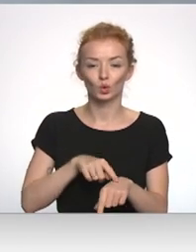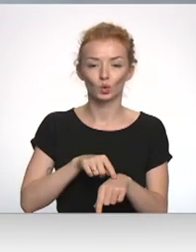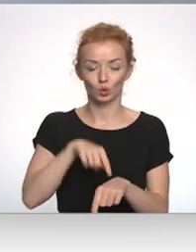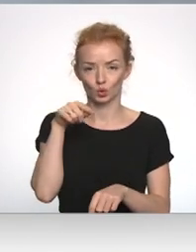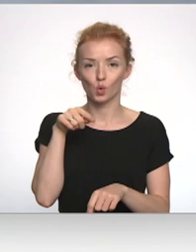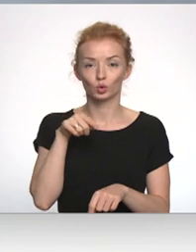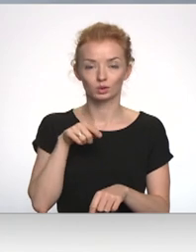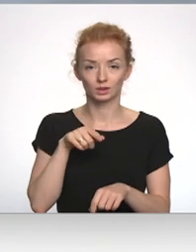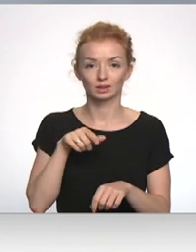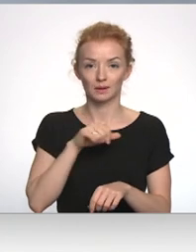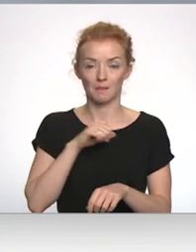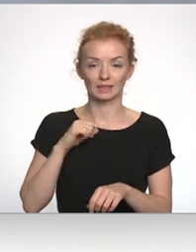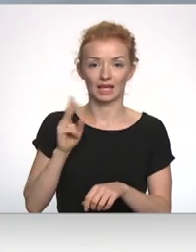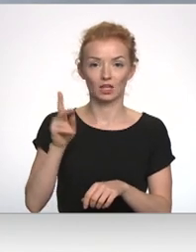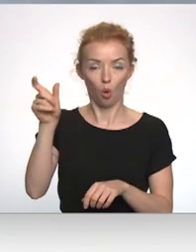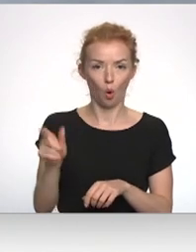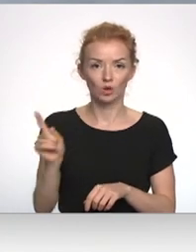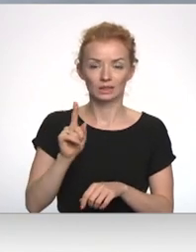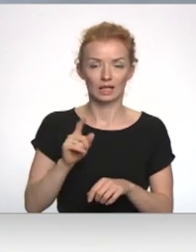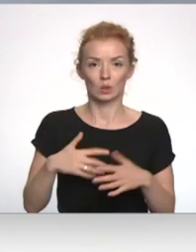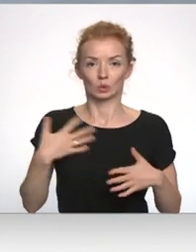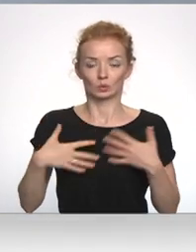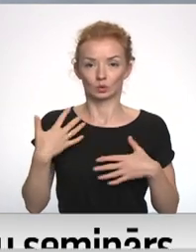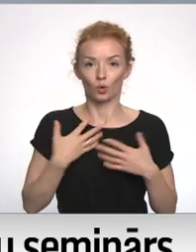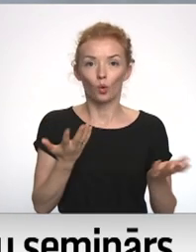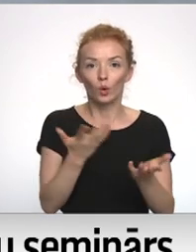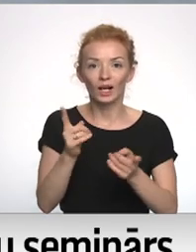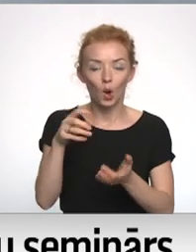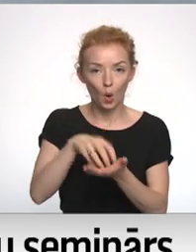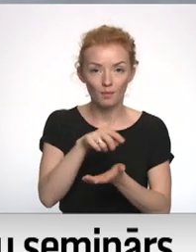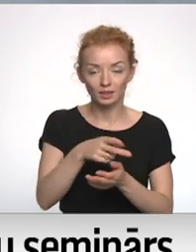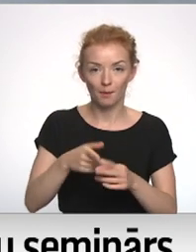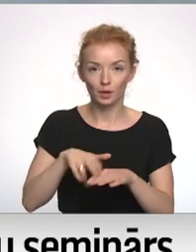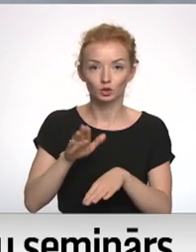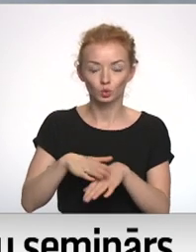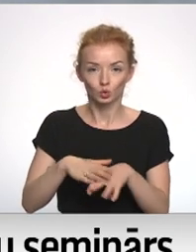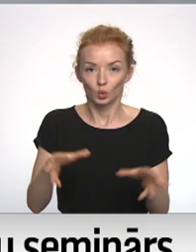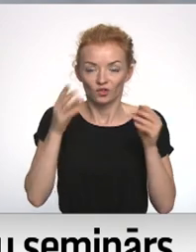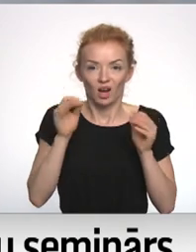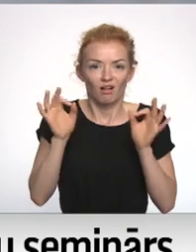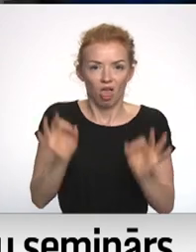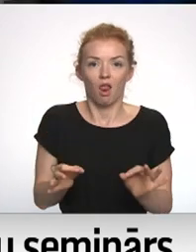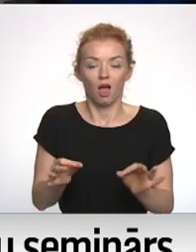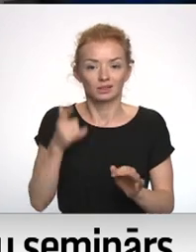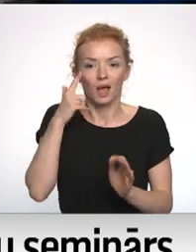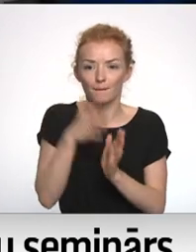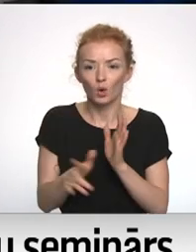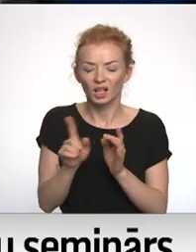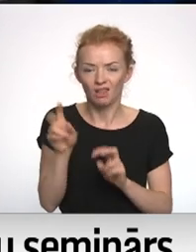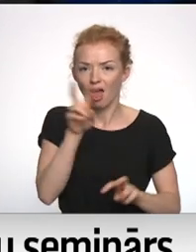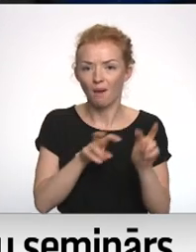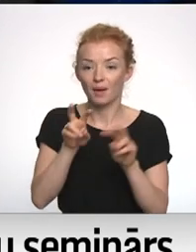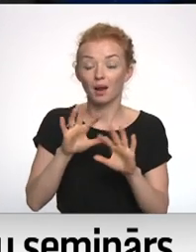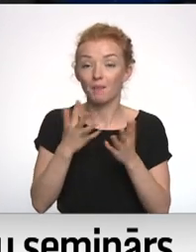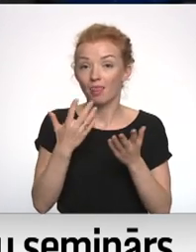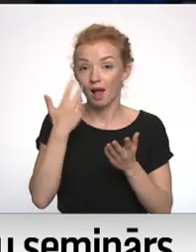ir nervozāks, jo pats nezina, kur ir objekti. Līdz ar to suns visu uztver reālāk, saprot, ka ir jāmeklē. Bet,